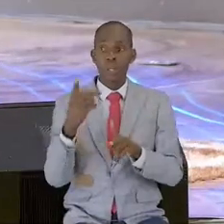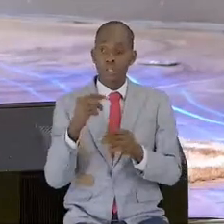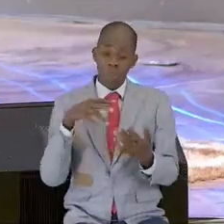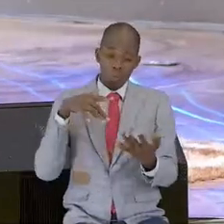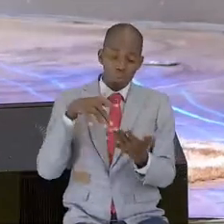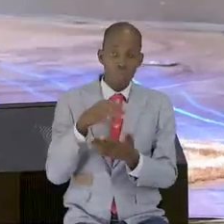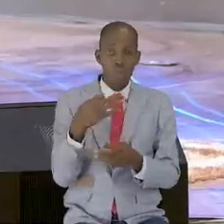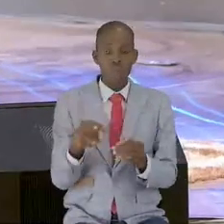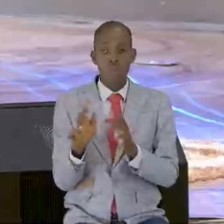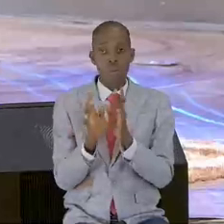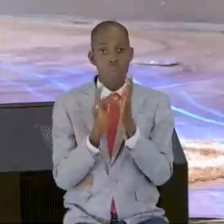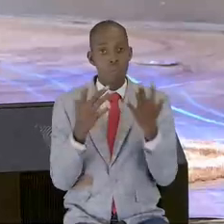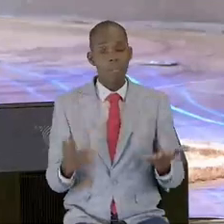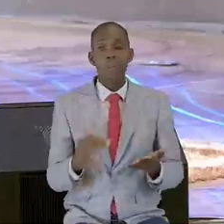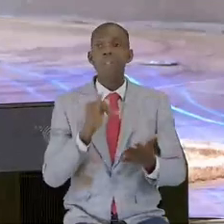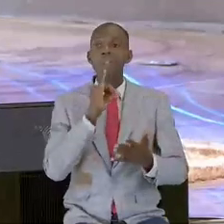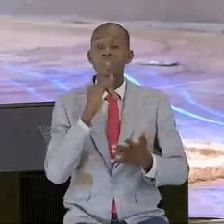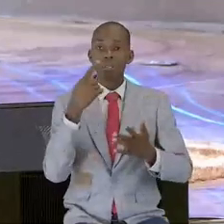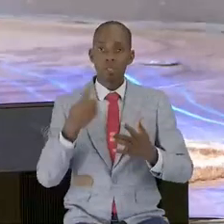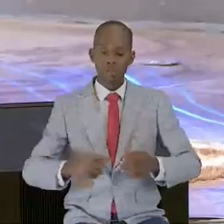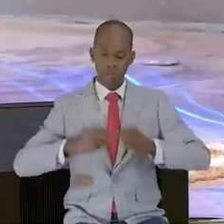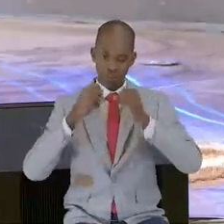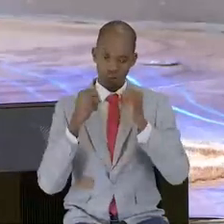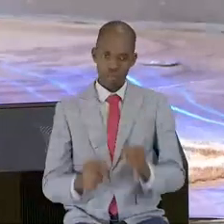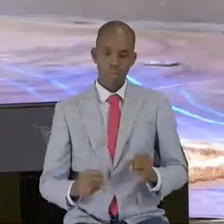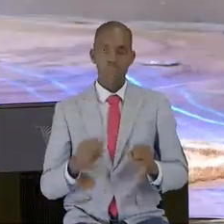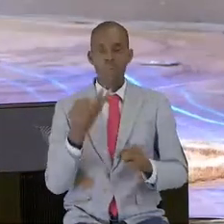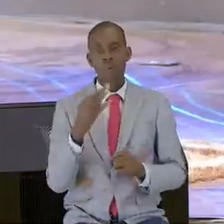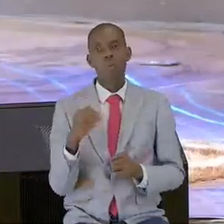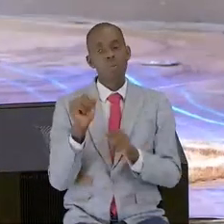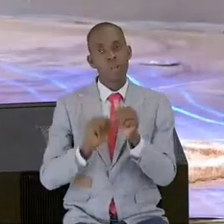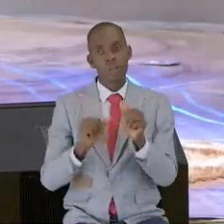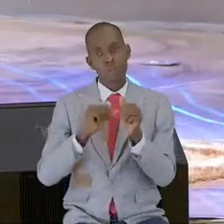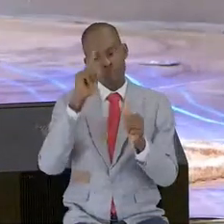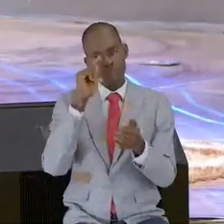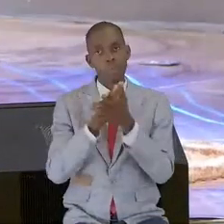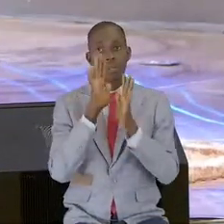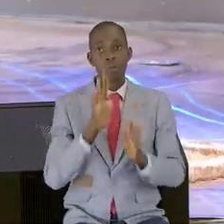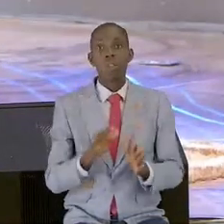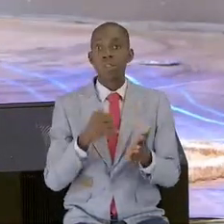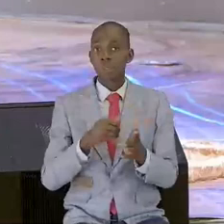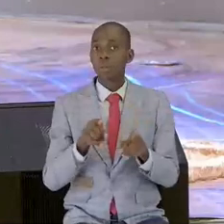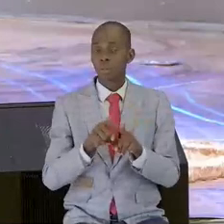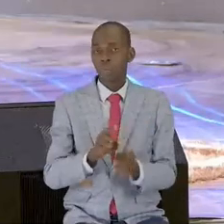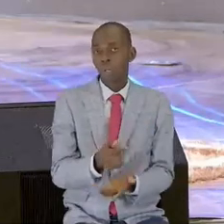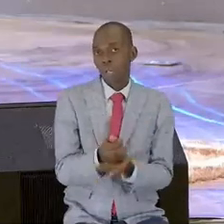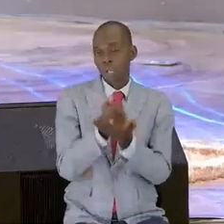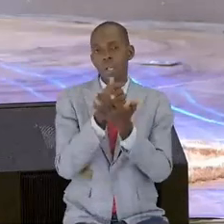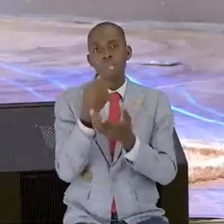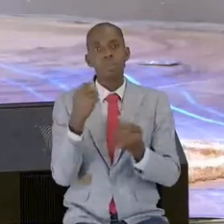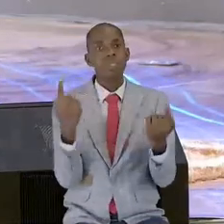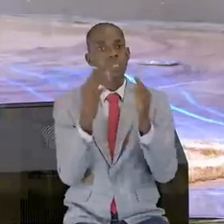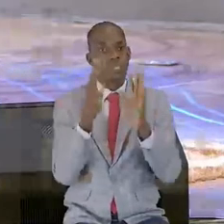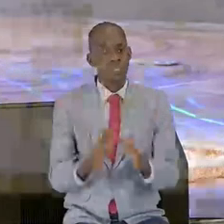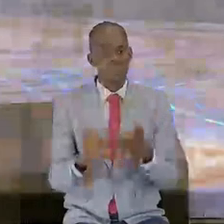la colonne vertébrale du croyant et elle aide le pécheur à découvrir